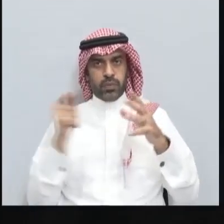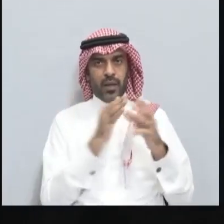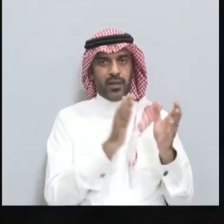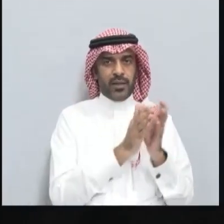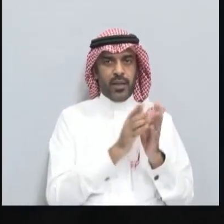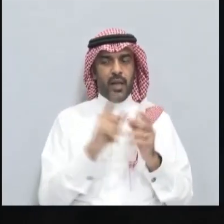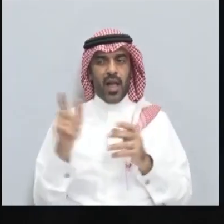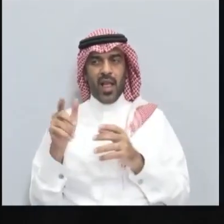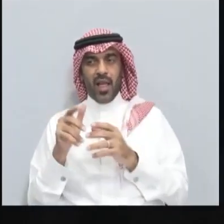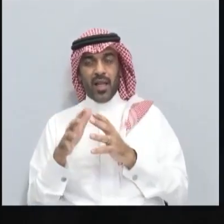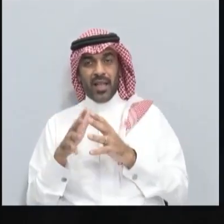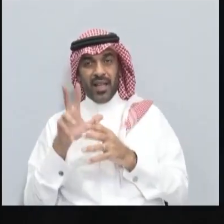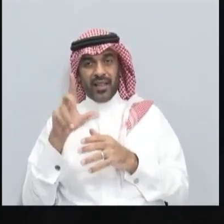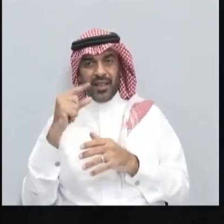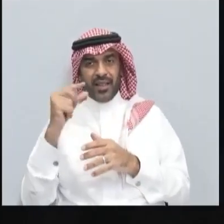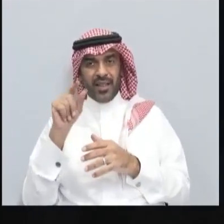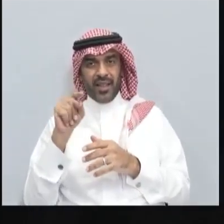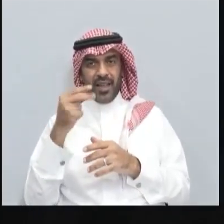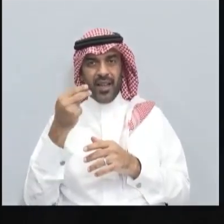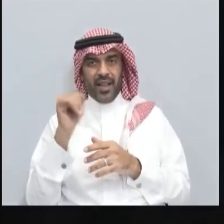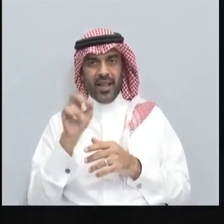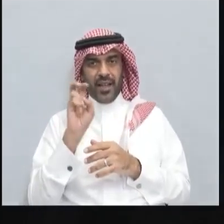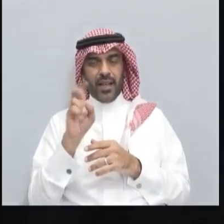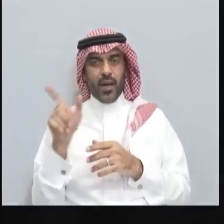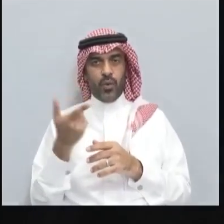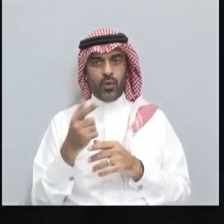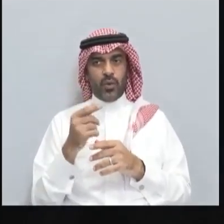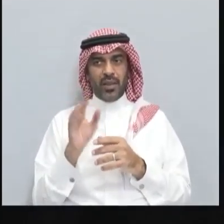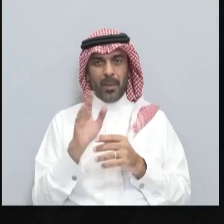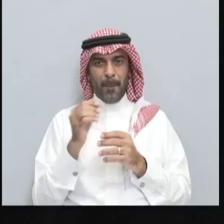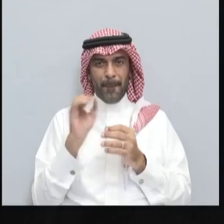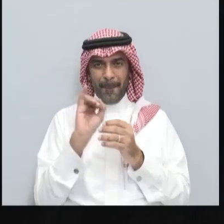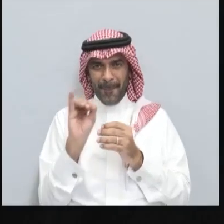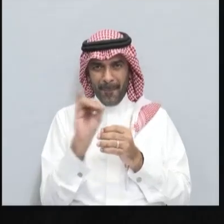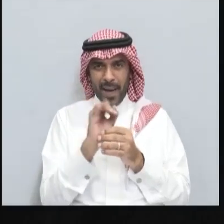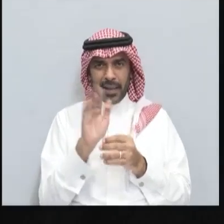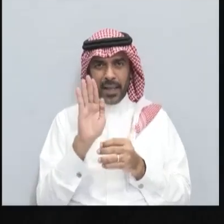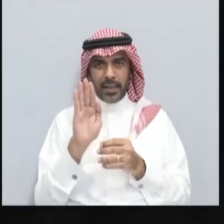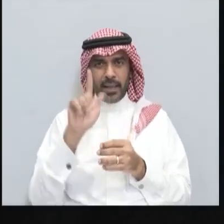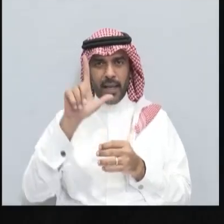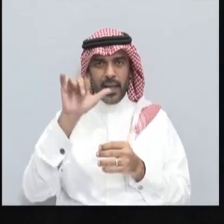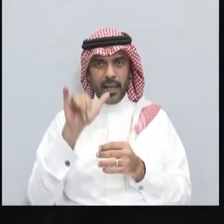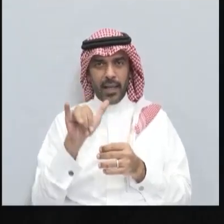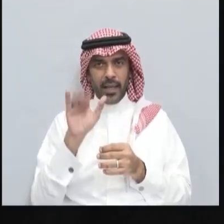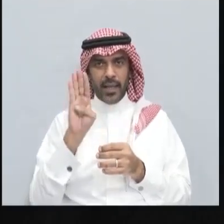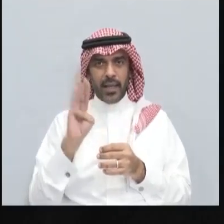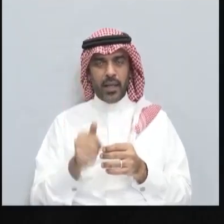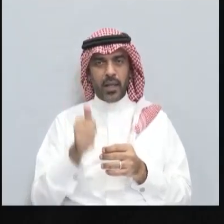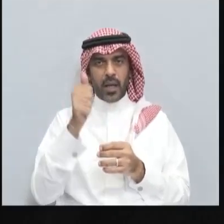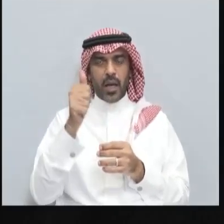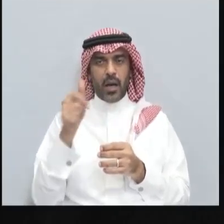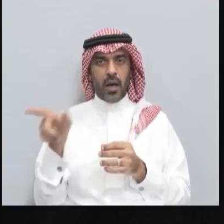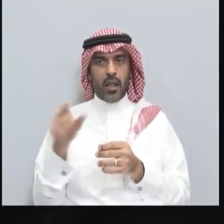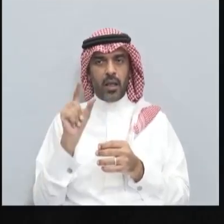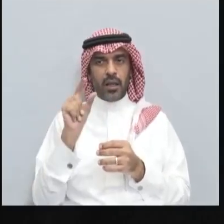قليله لذلك الصهاره الموجوده في او اللابه خلينا نكون اكثر نتكلم ان اللابه